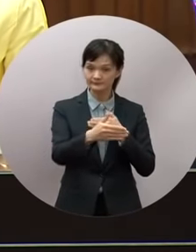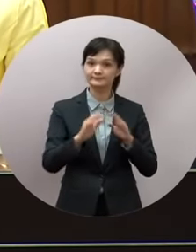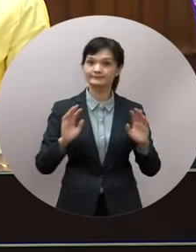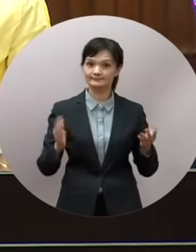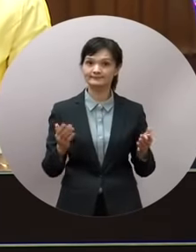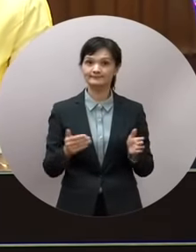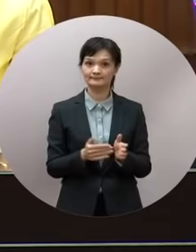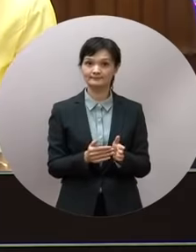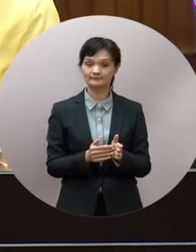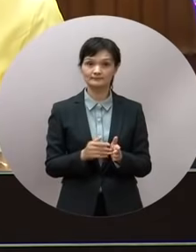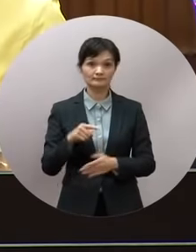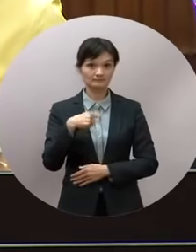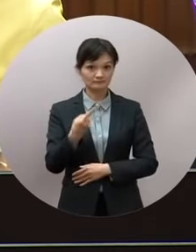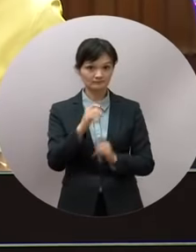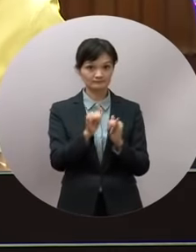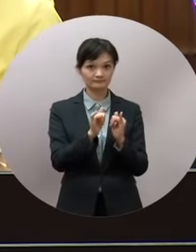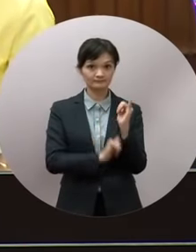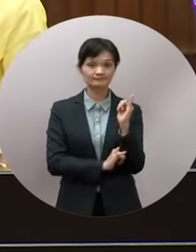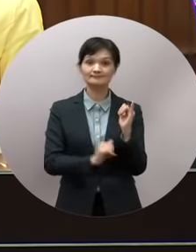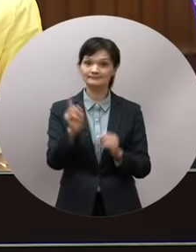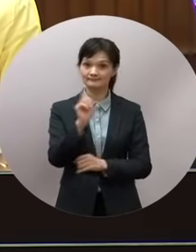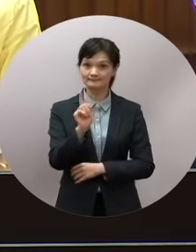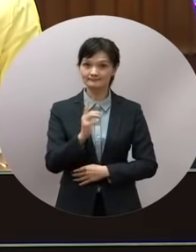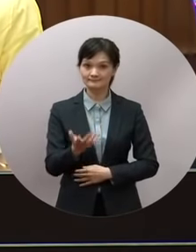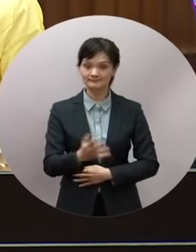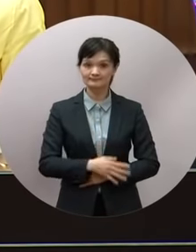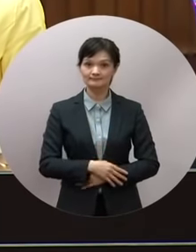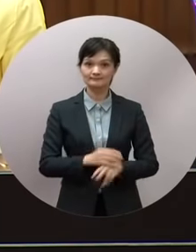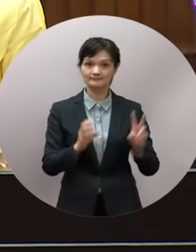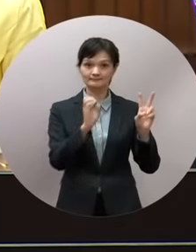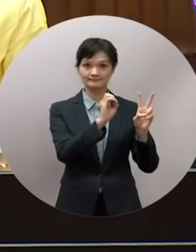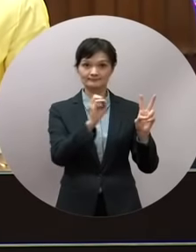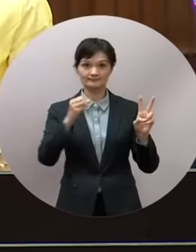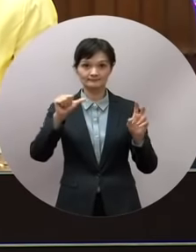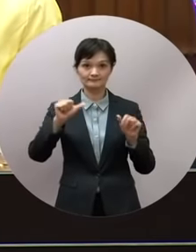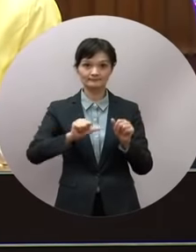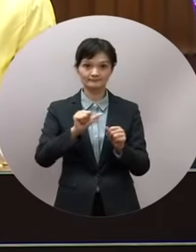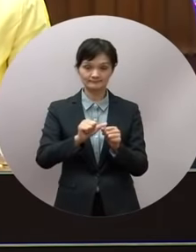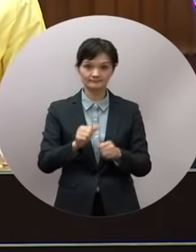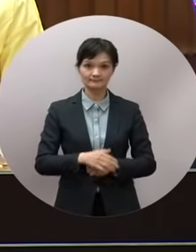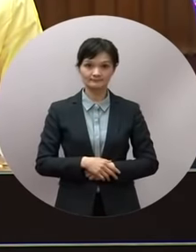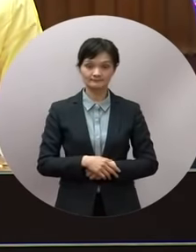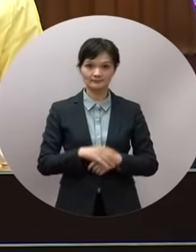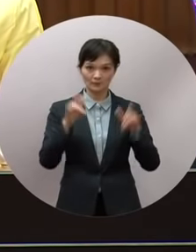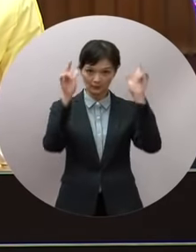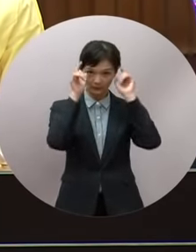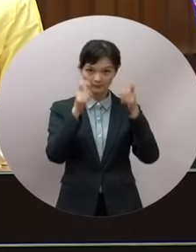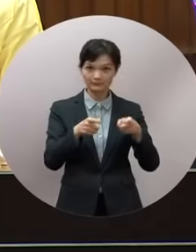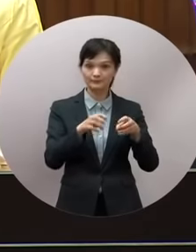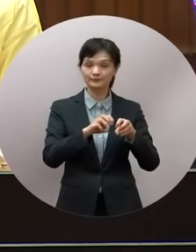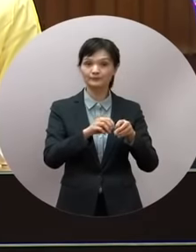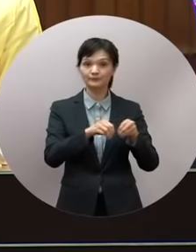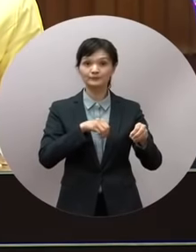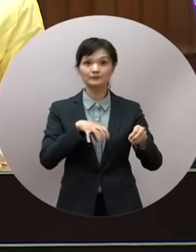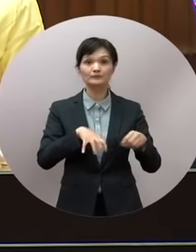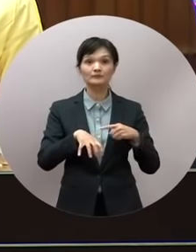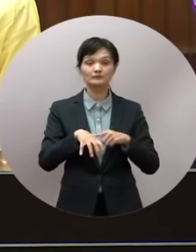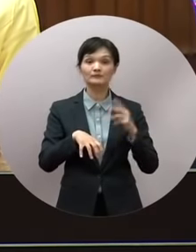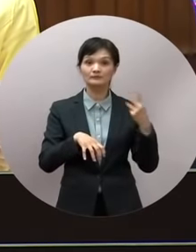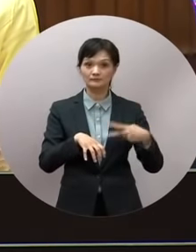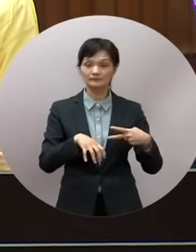那接下来的故事是来看一下哈，2005年央广陆港分台和彰化县政府它